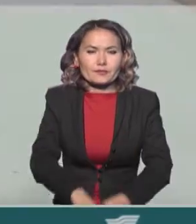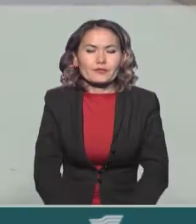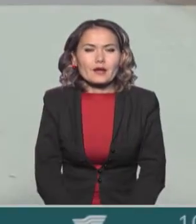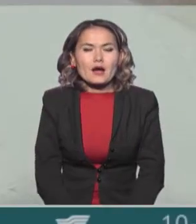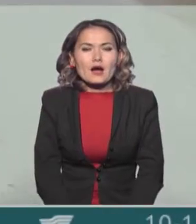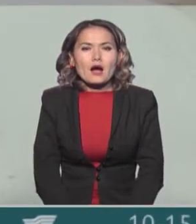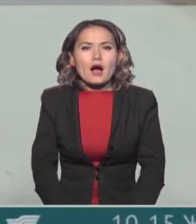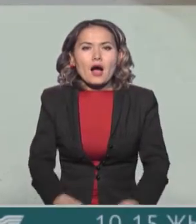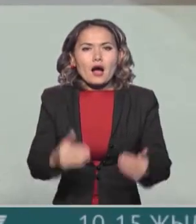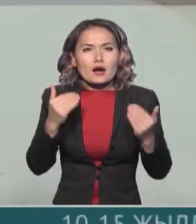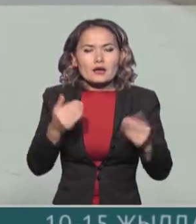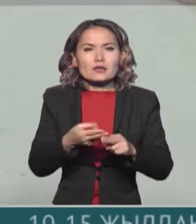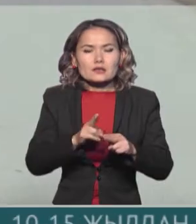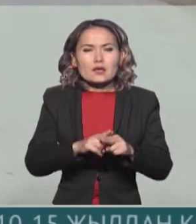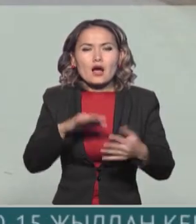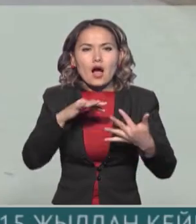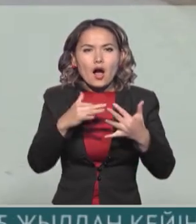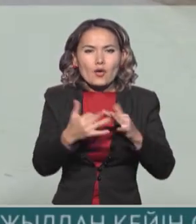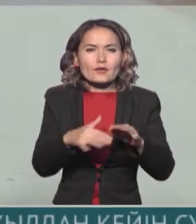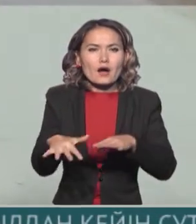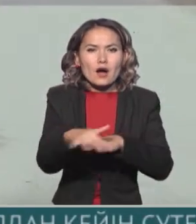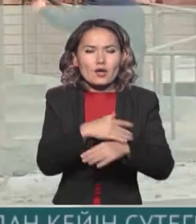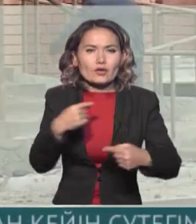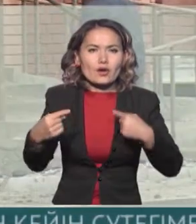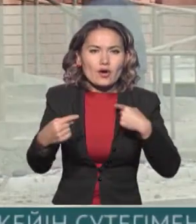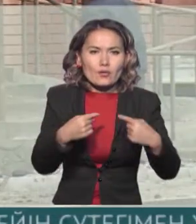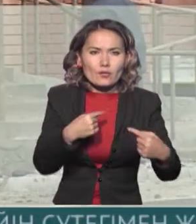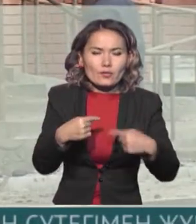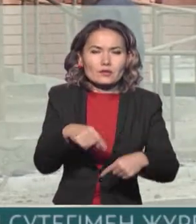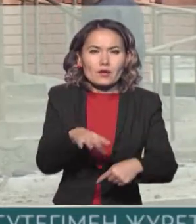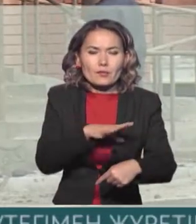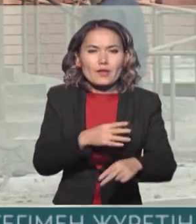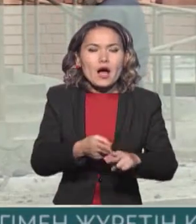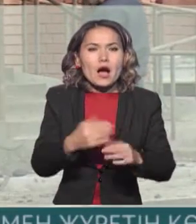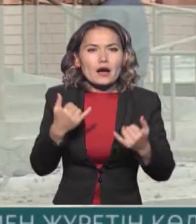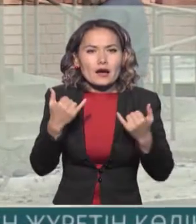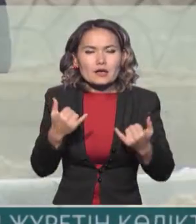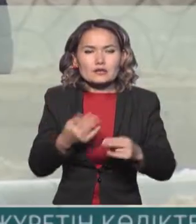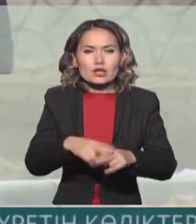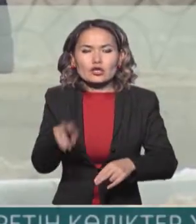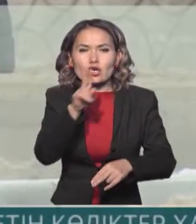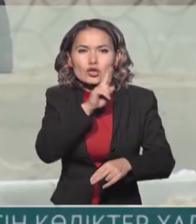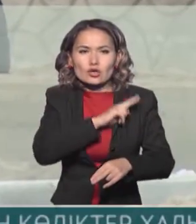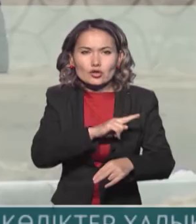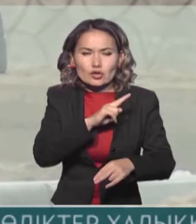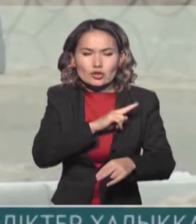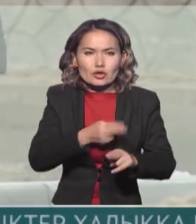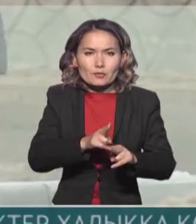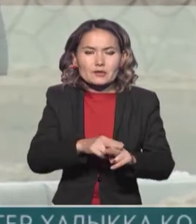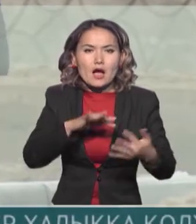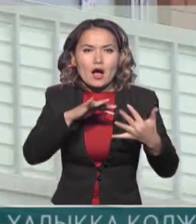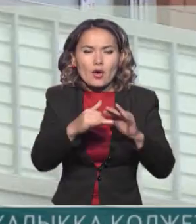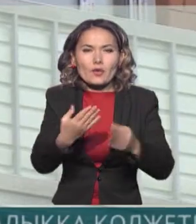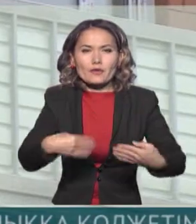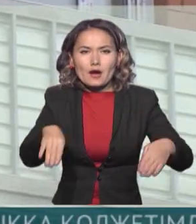елге арамза молда боп отырғандар да бар көрінеді. Калачиде шағын бизнесі бар. 5-6 жанұя жеп отырған нандарынан айырылып қалмас үшін